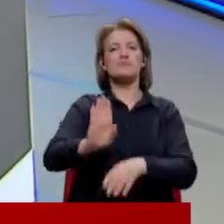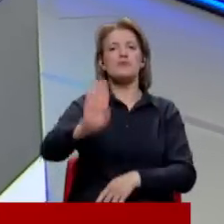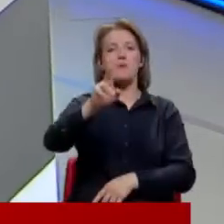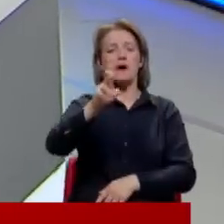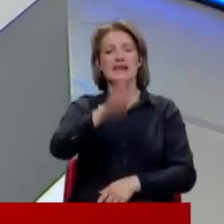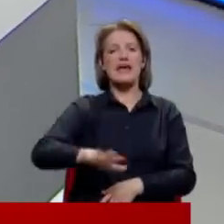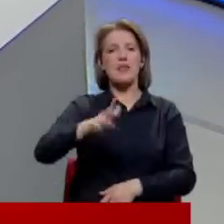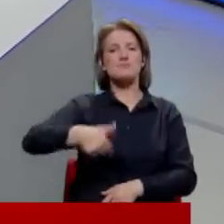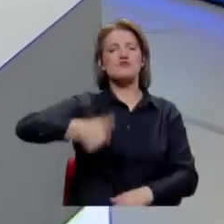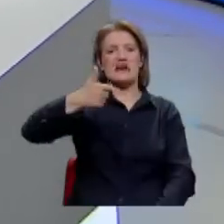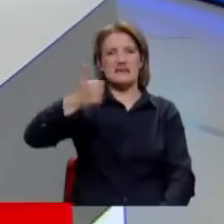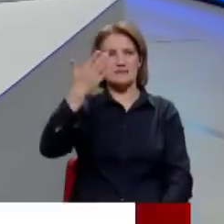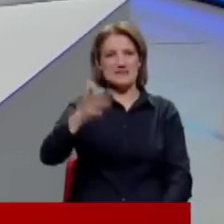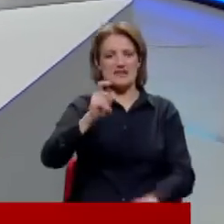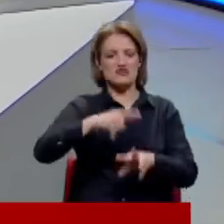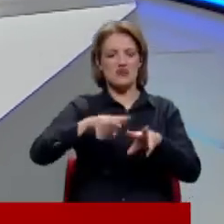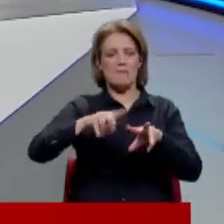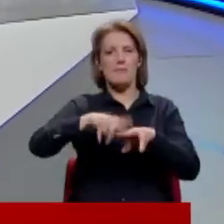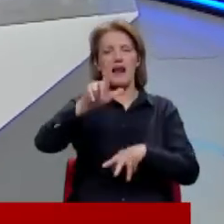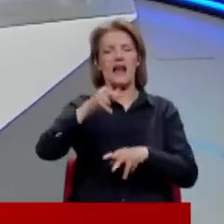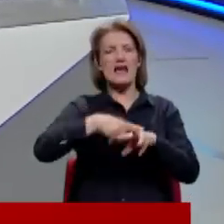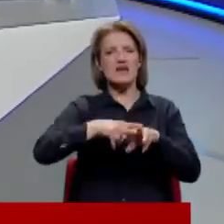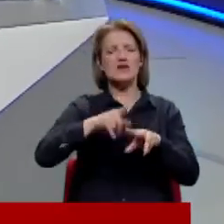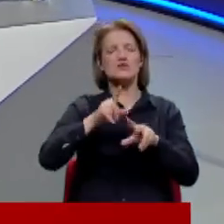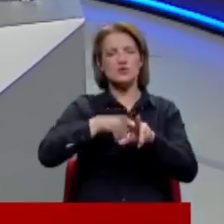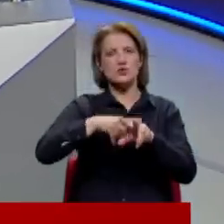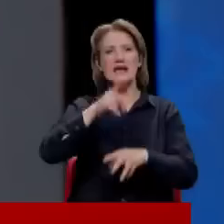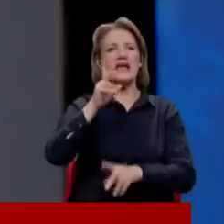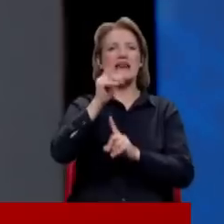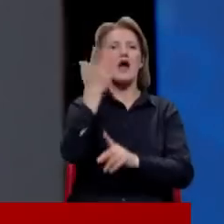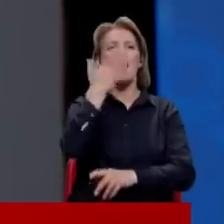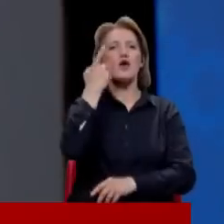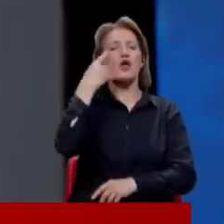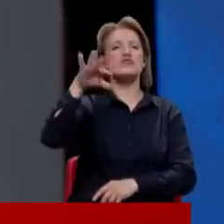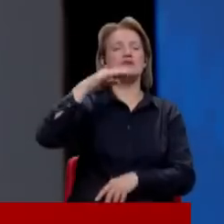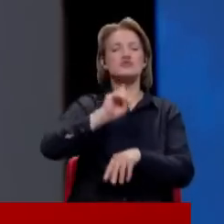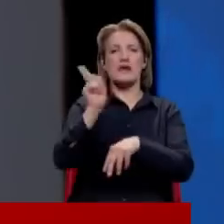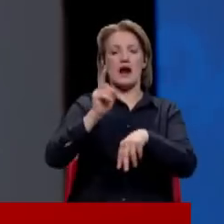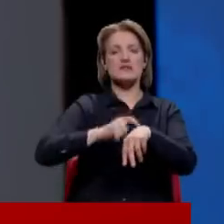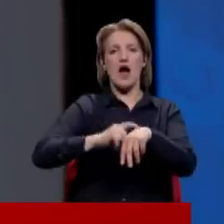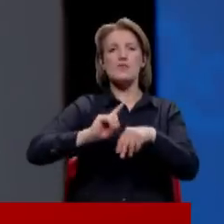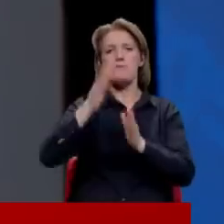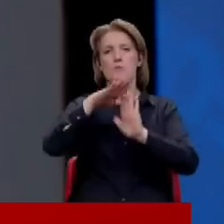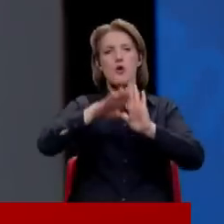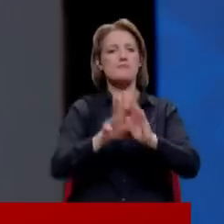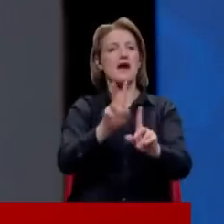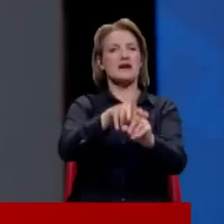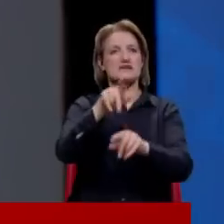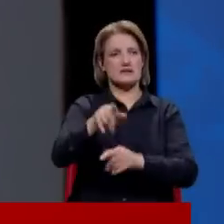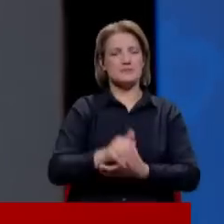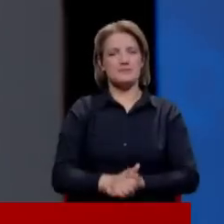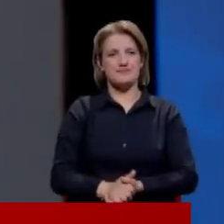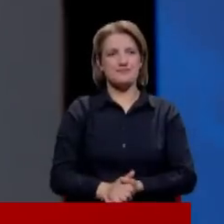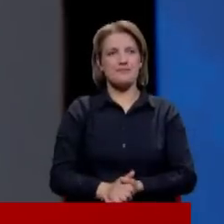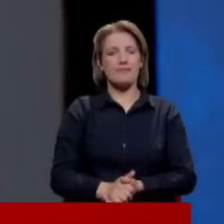Parti Genel Başkan Yardımcısı Cemal Enginyurt, İlker Karagöz'le Çalar Saat'teydi. İktidara yakın televizyonun canlı yayınına da